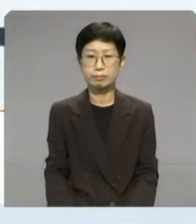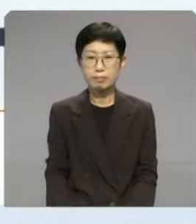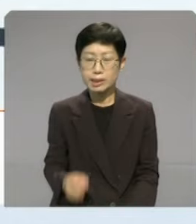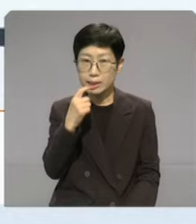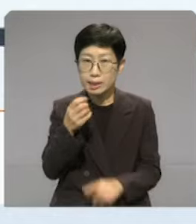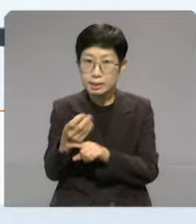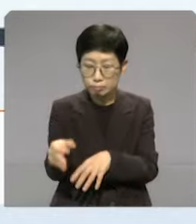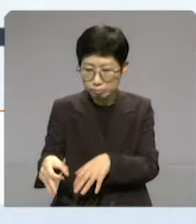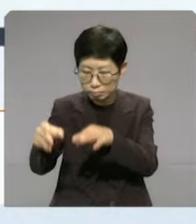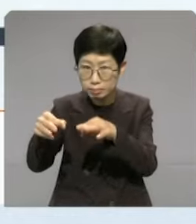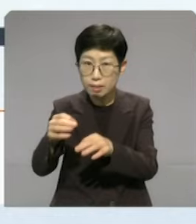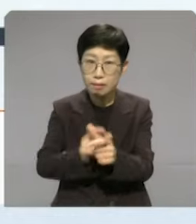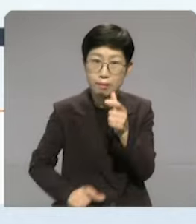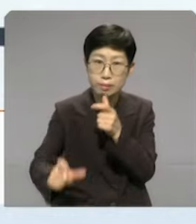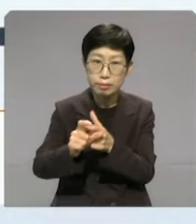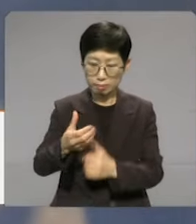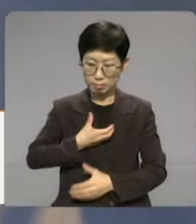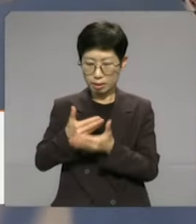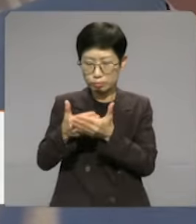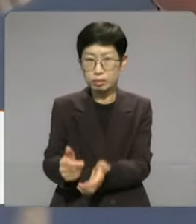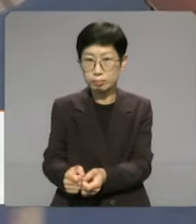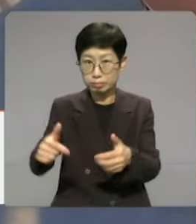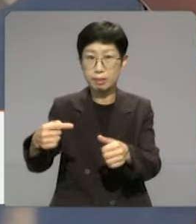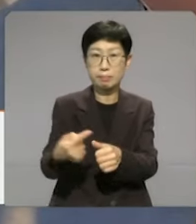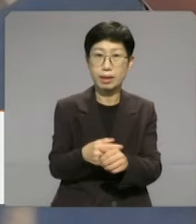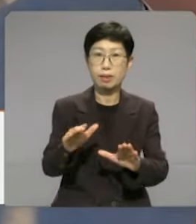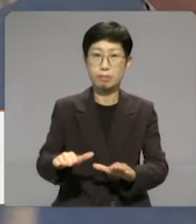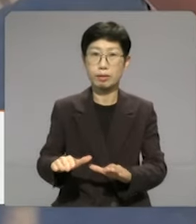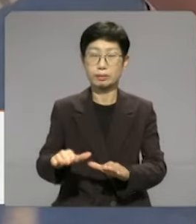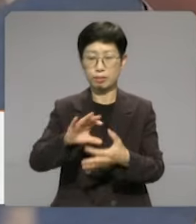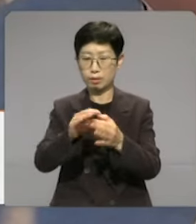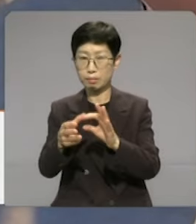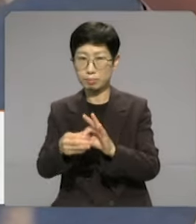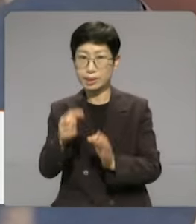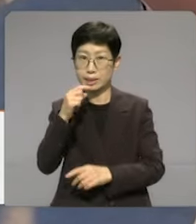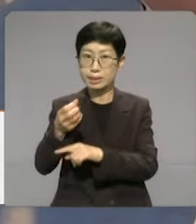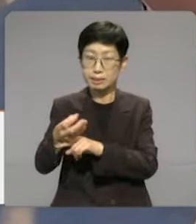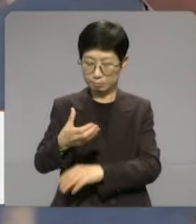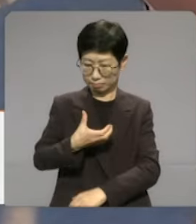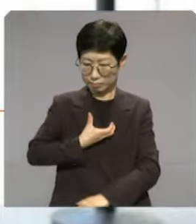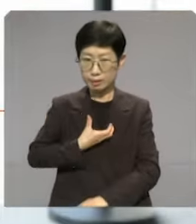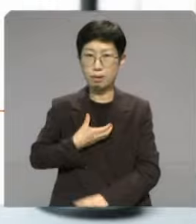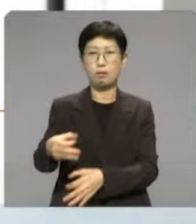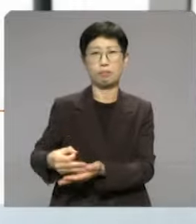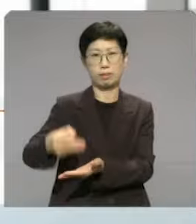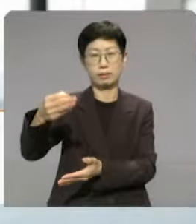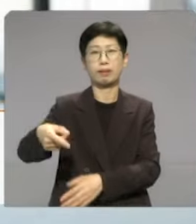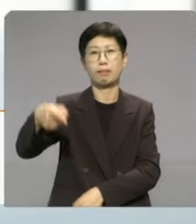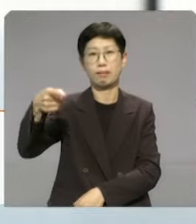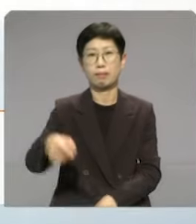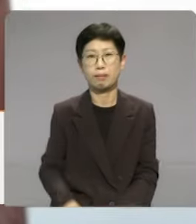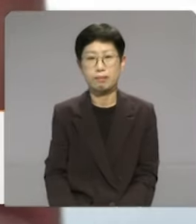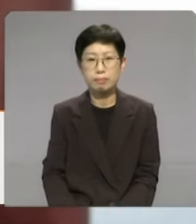상승과 메달 무게 증가 덕분에 인플레이션을 감안해도 이번 대회 금메달 가격이 가장 비싸다 고 덧붙였습니다